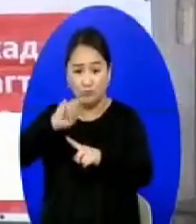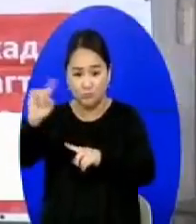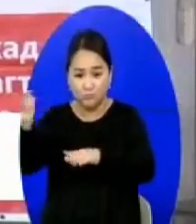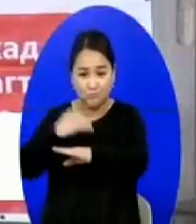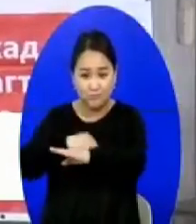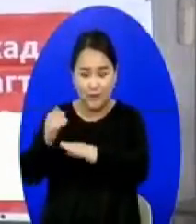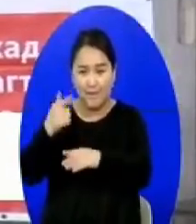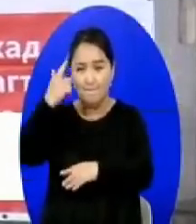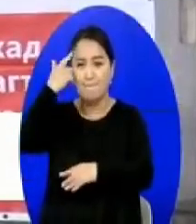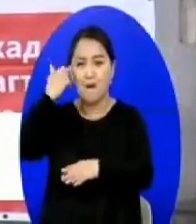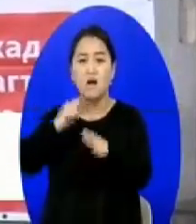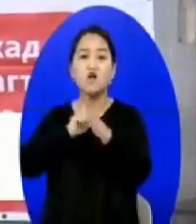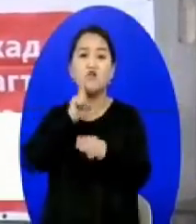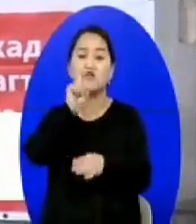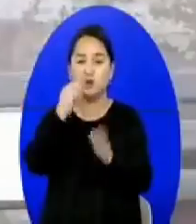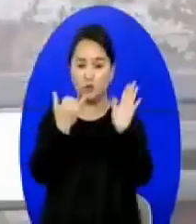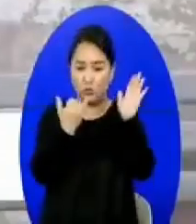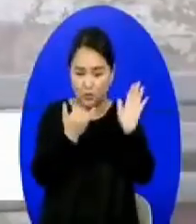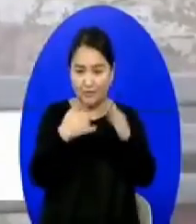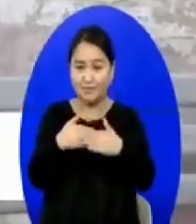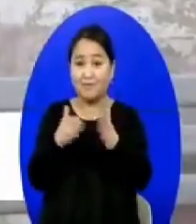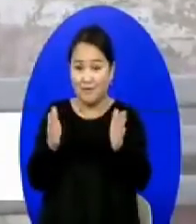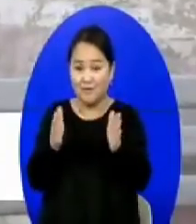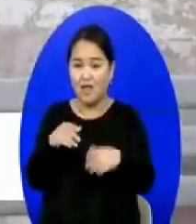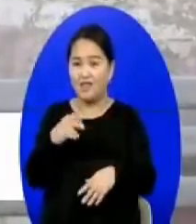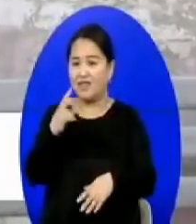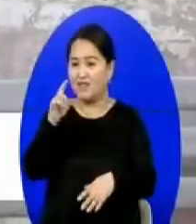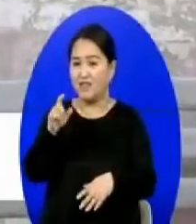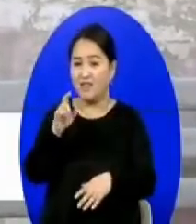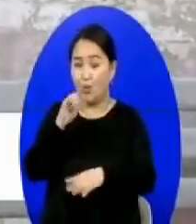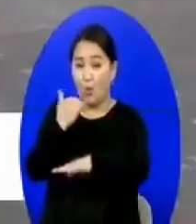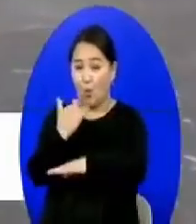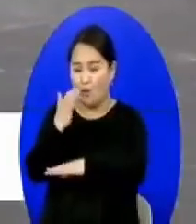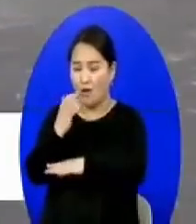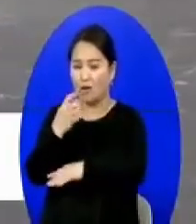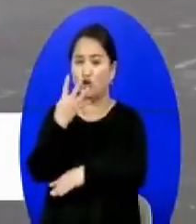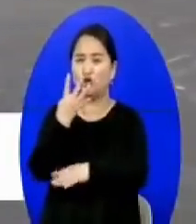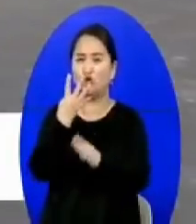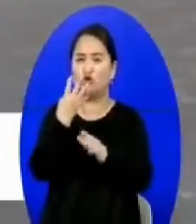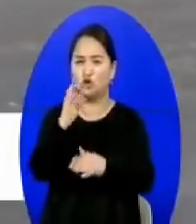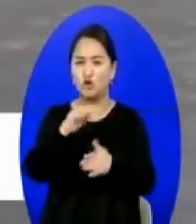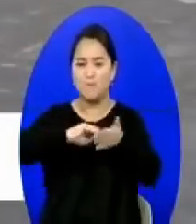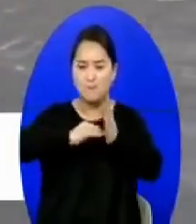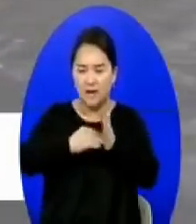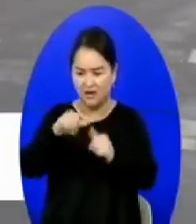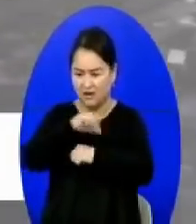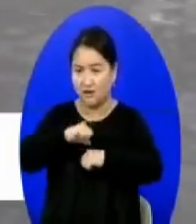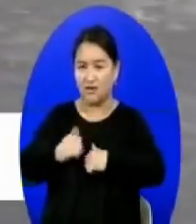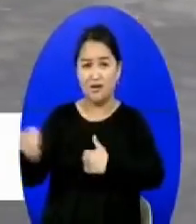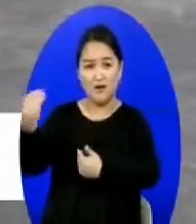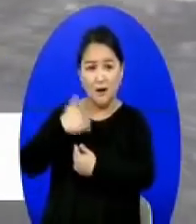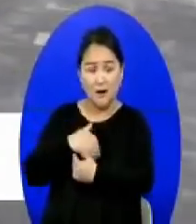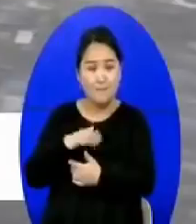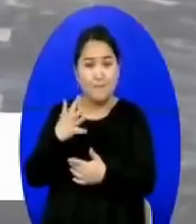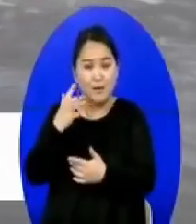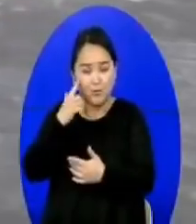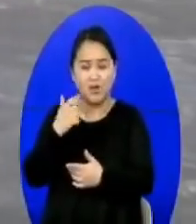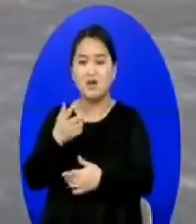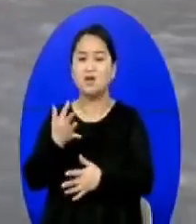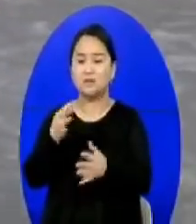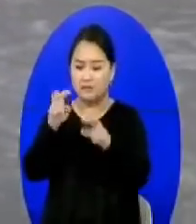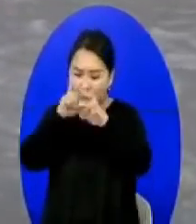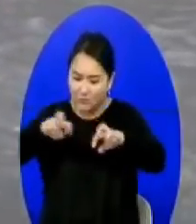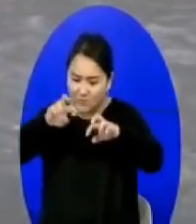цагаас нээн энэ үед нийслэлд 40 мянган хүн орж ирэх тооцоо бий. Судалгааны ажлын хүрээнд хэдэн хүн хаанаас ирж байгааг тогтоохон байна.